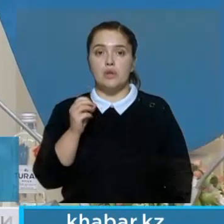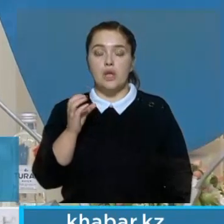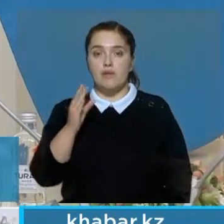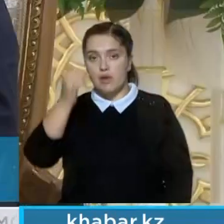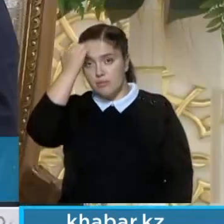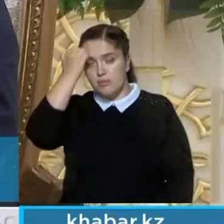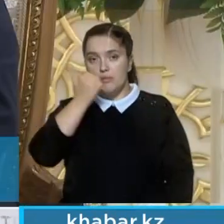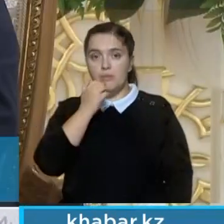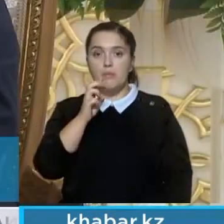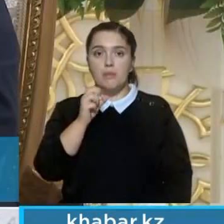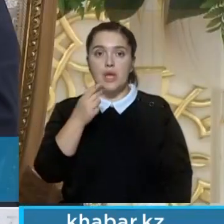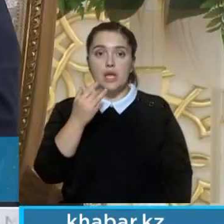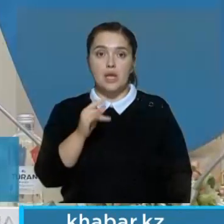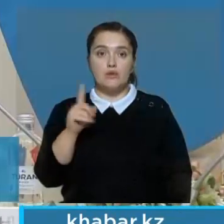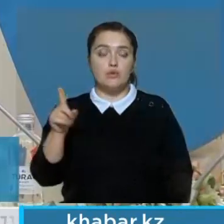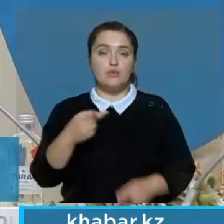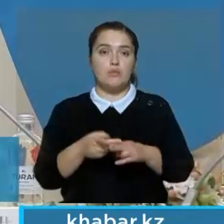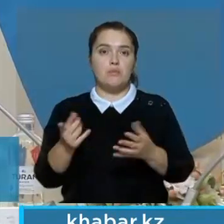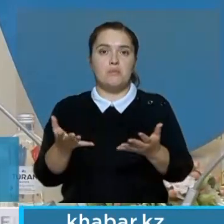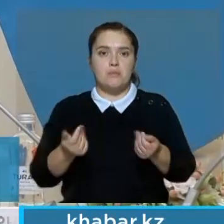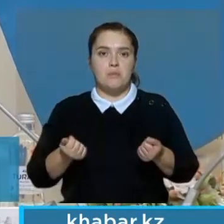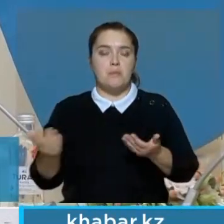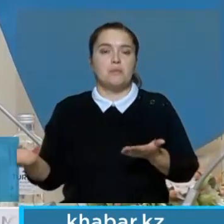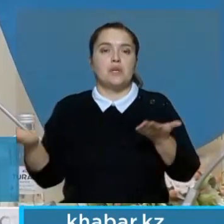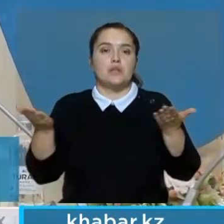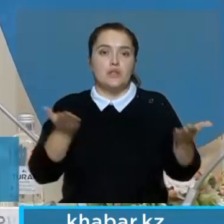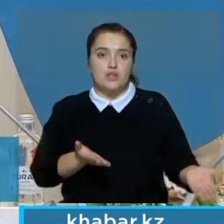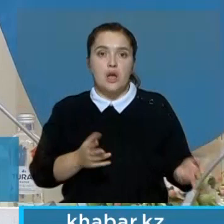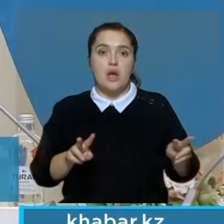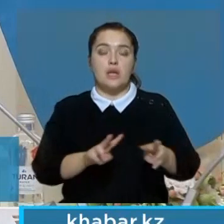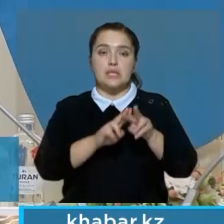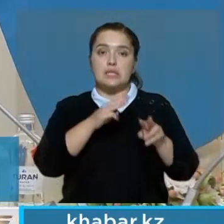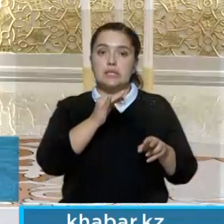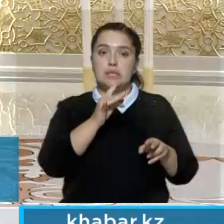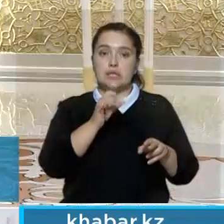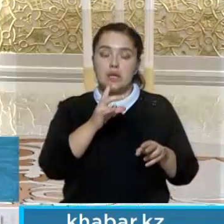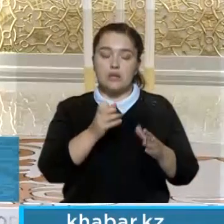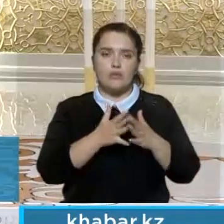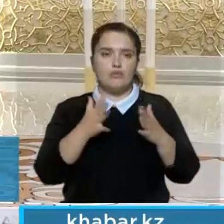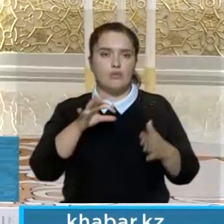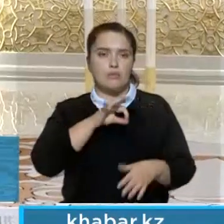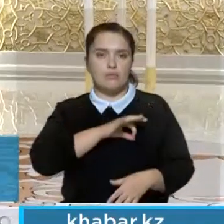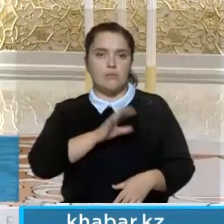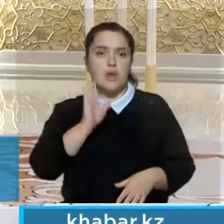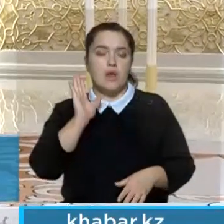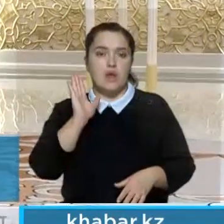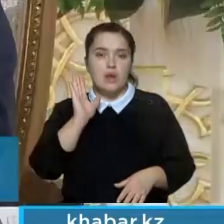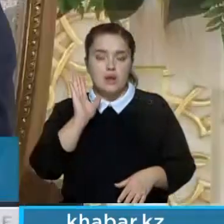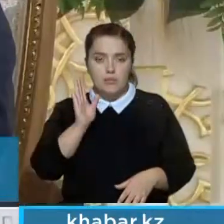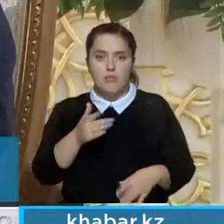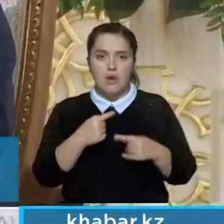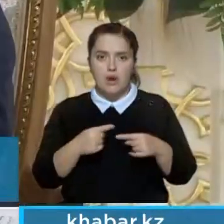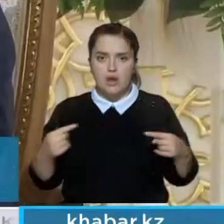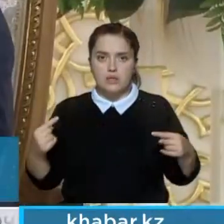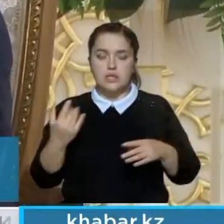поблагодарил Байрама Бегая за то, что он принял приглашение, и отметил, что у Астаны и Тираны большой потенциал для расширения партнерства в самых